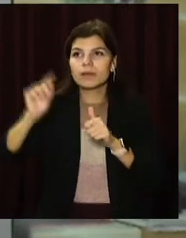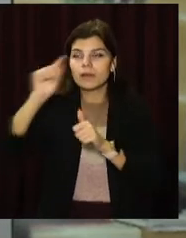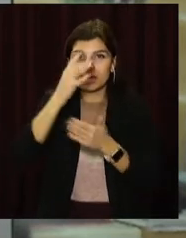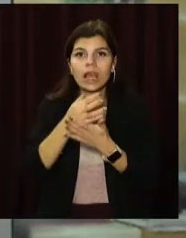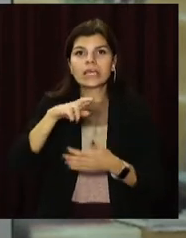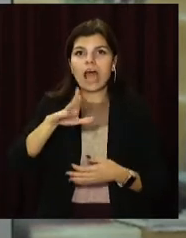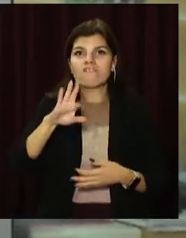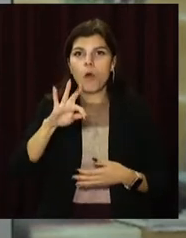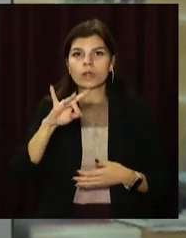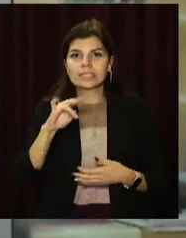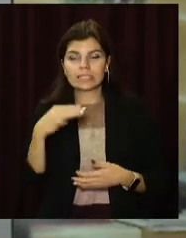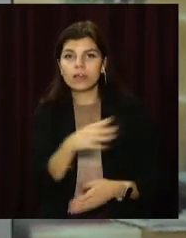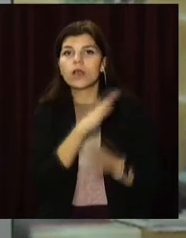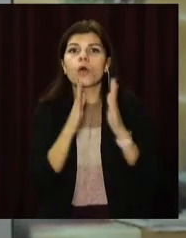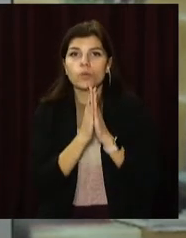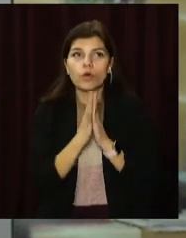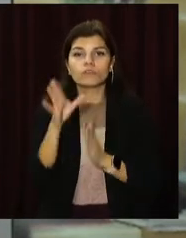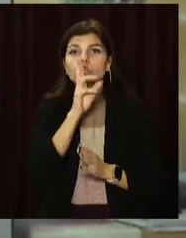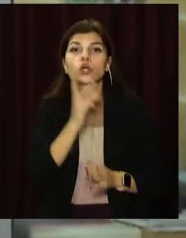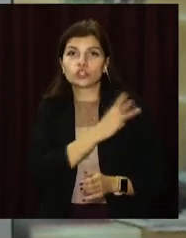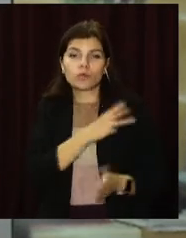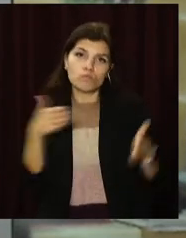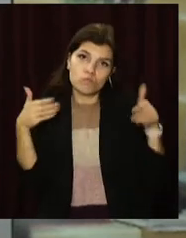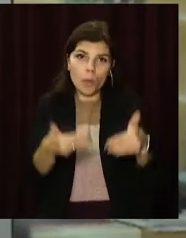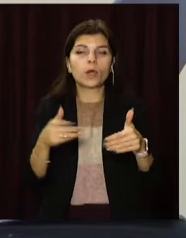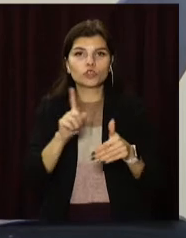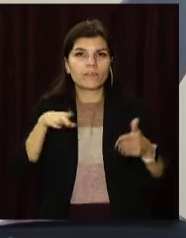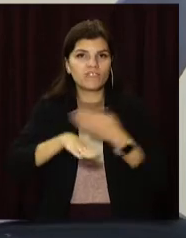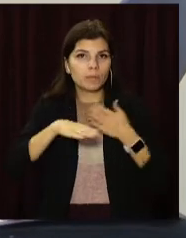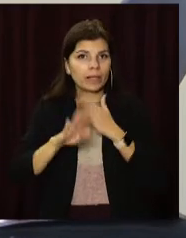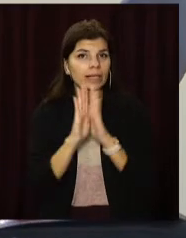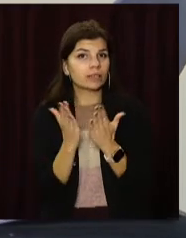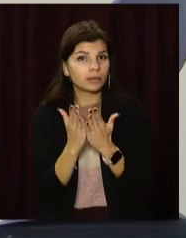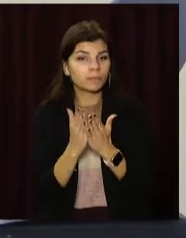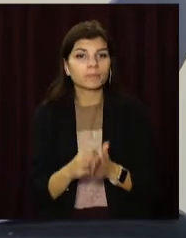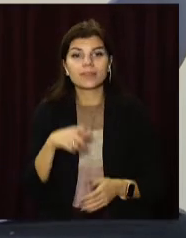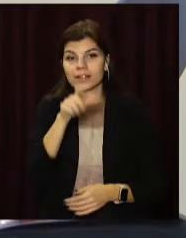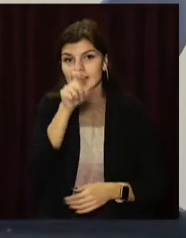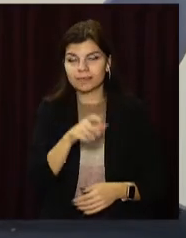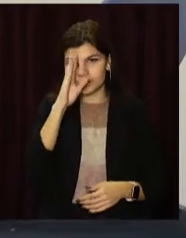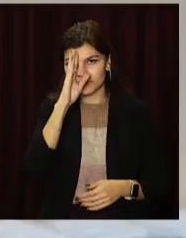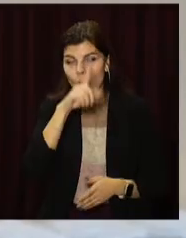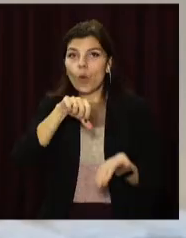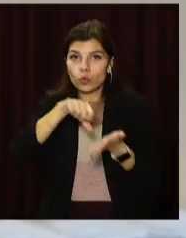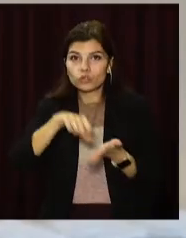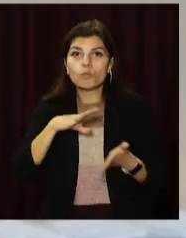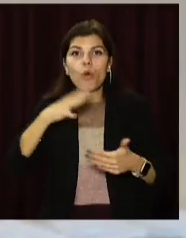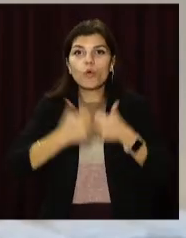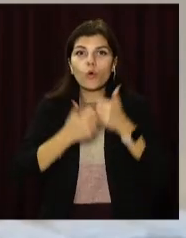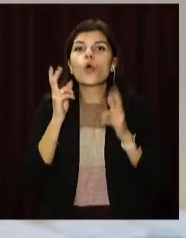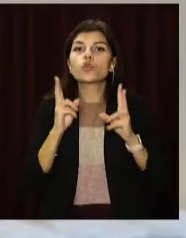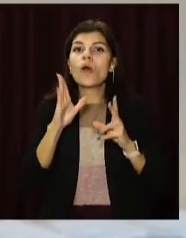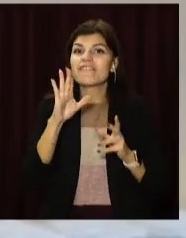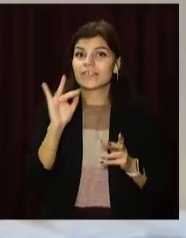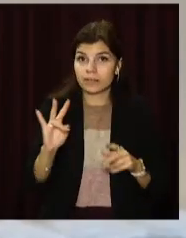Тож допомогти видати книгу просять усіх небайдужих. Дніпрянин Даніїл Лісогор брав участь у конкурсі «Хто